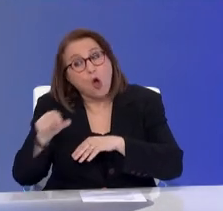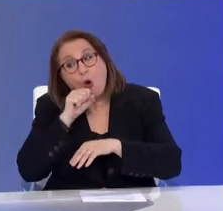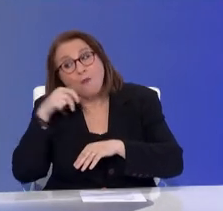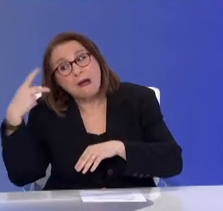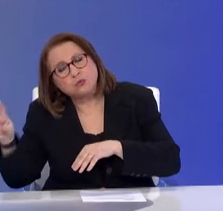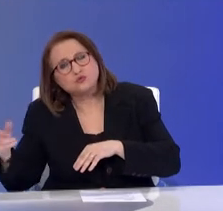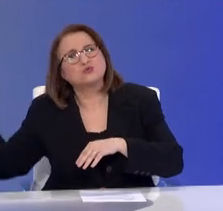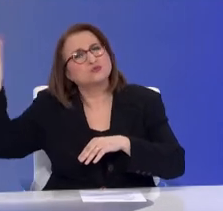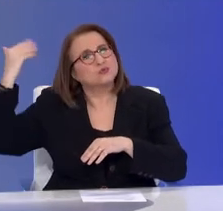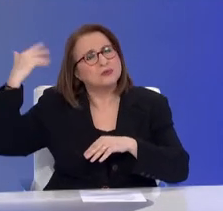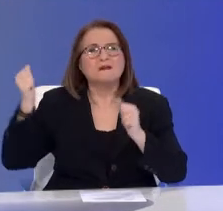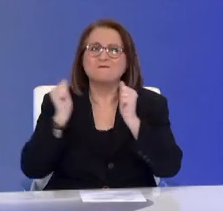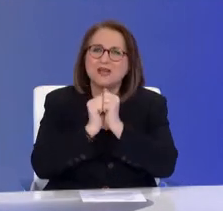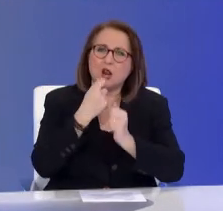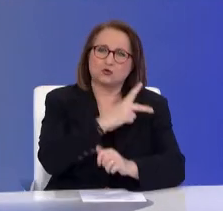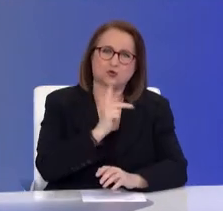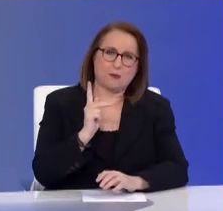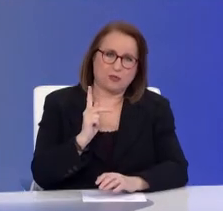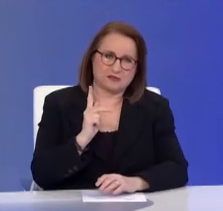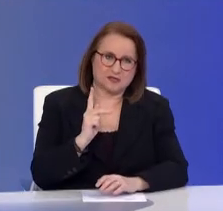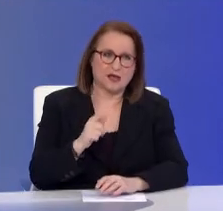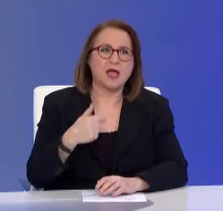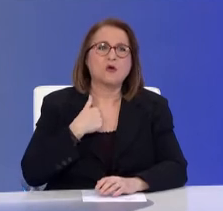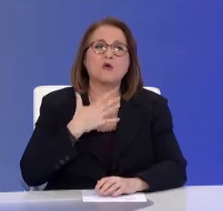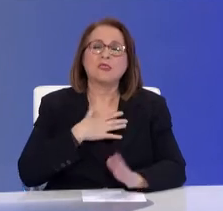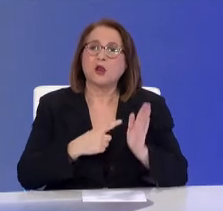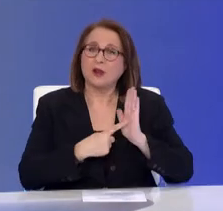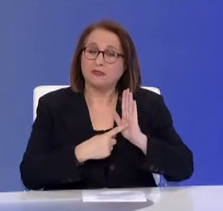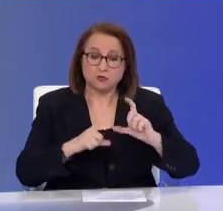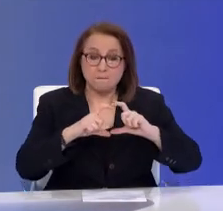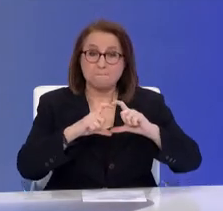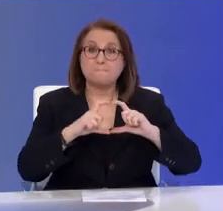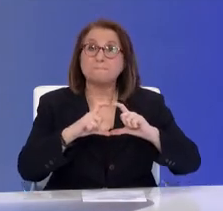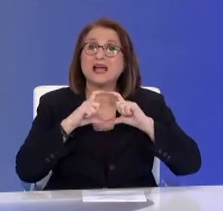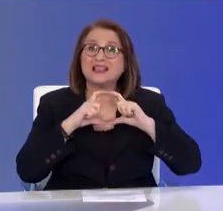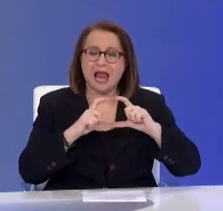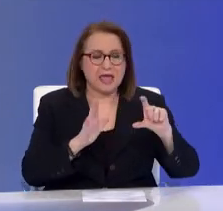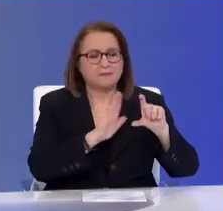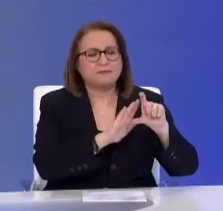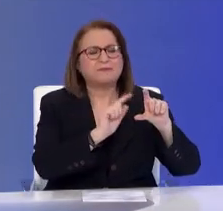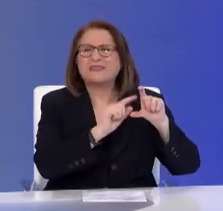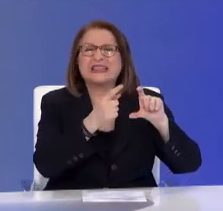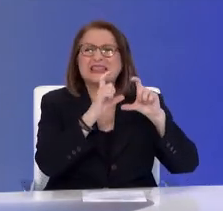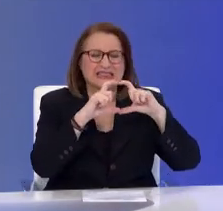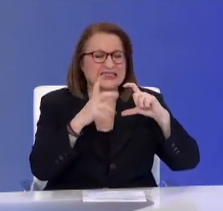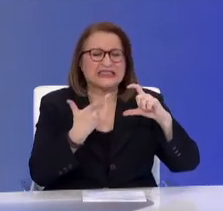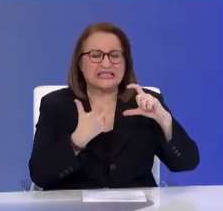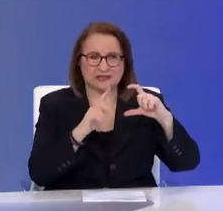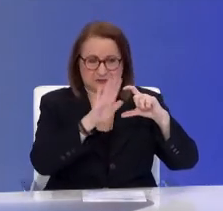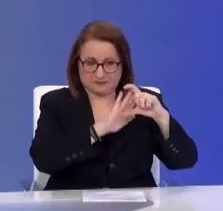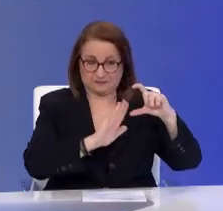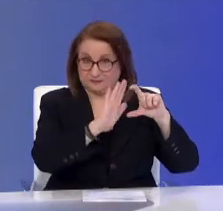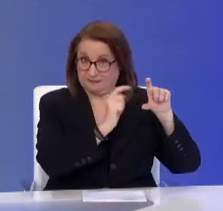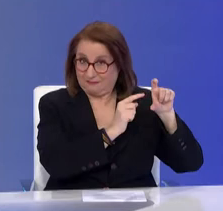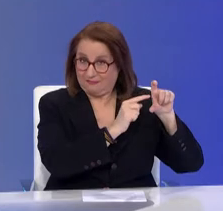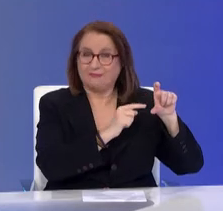μετάλλια. Στη μία πλευρά των μεταλλίων υπάρχει η μορφή του Λόρδου Βίρονα και